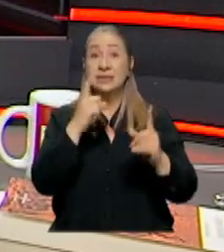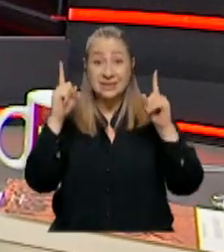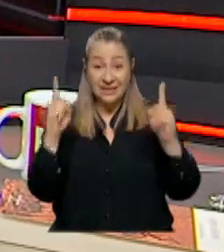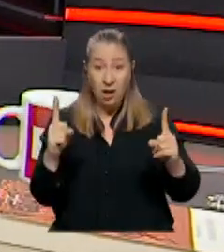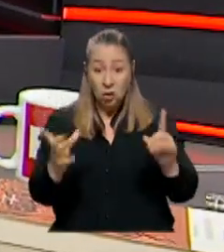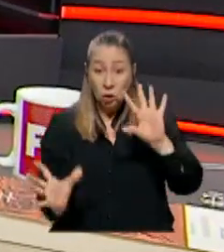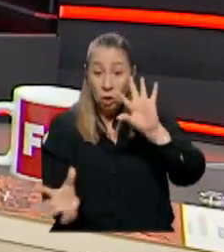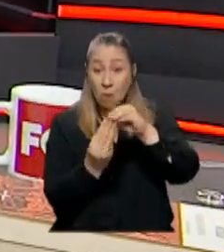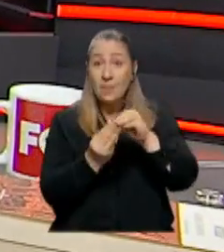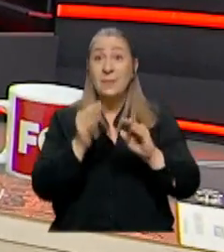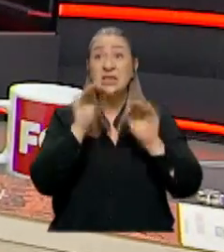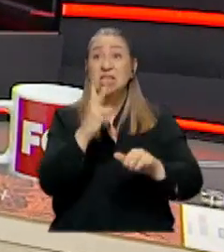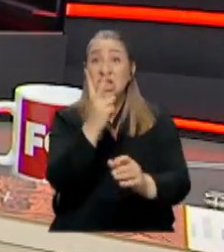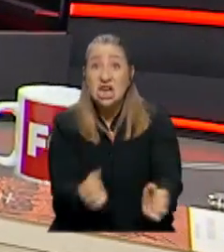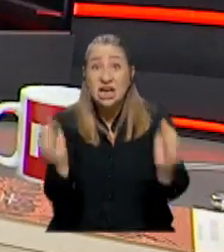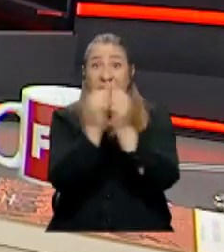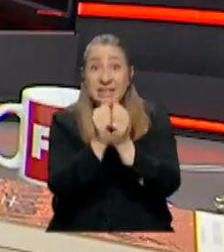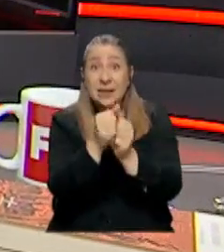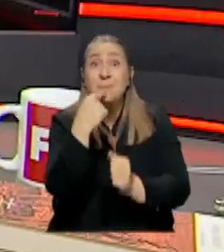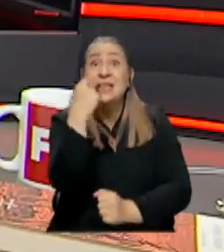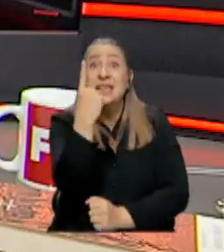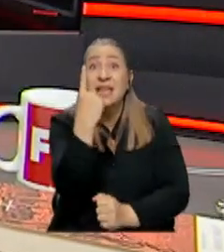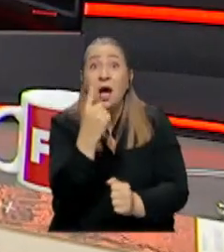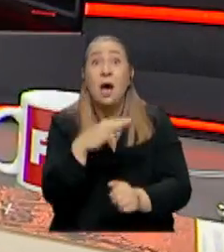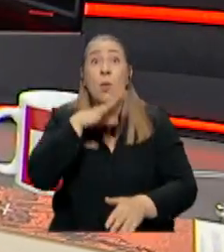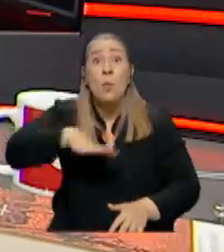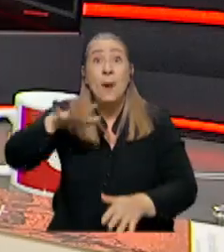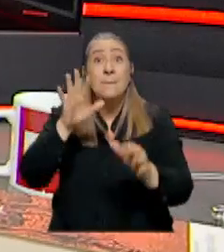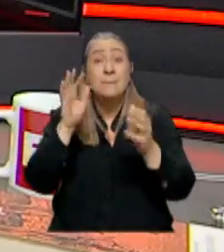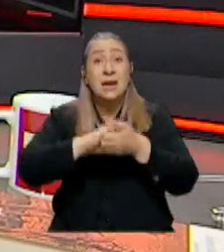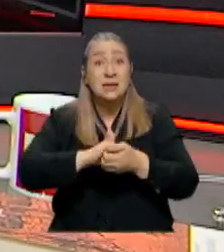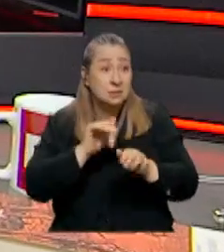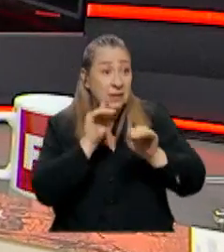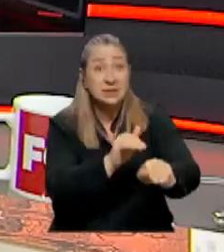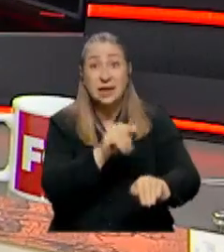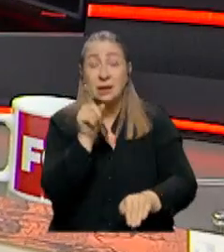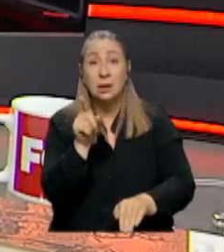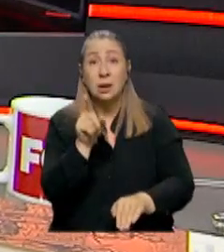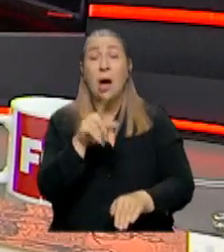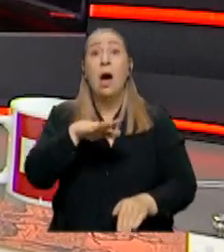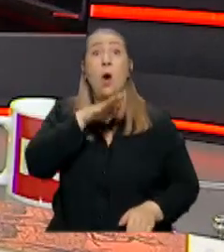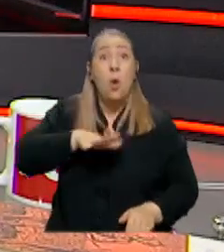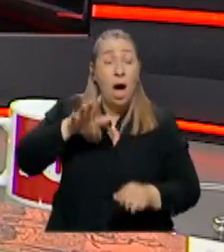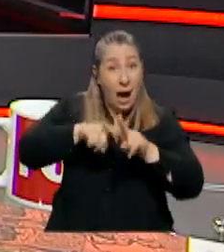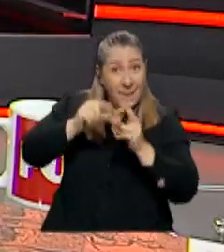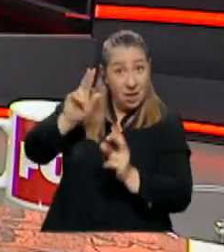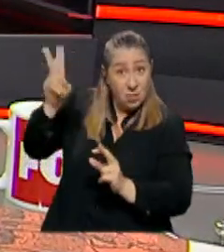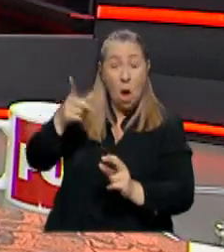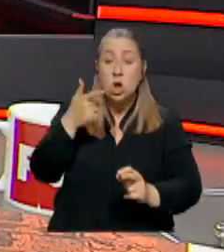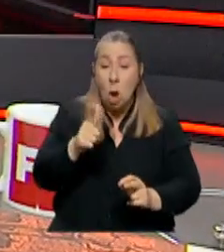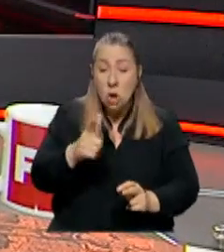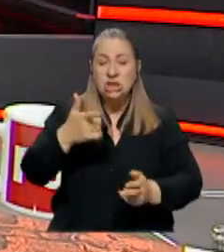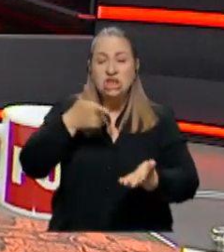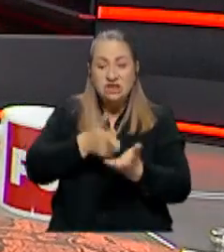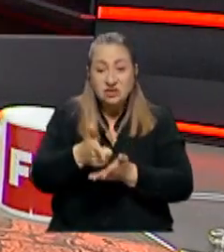verdiği toplam desteğin 2 katı yılda verdiği Avrupa Birliği'nin. Avrupa Birliği'nin yılda köylüsüne,